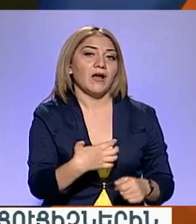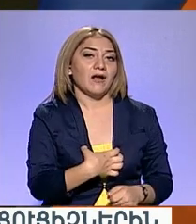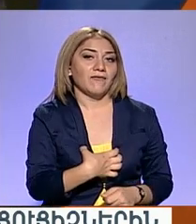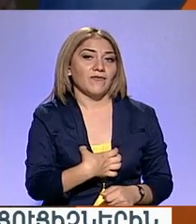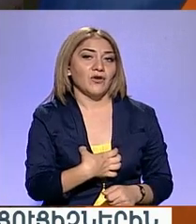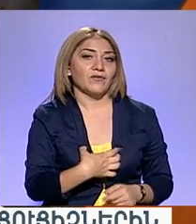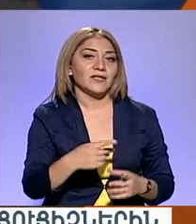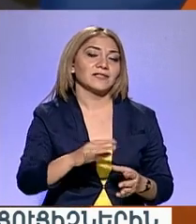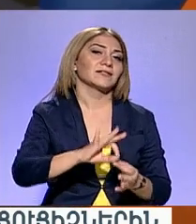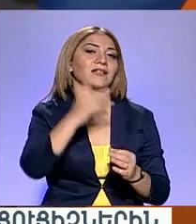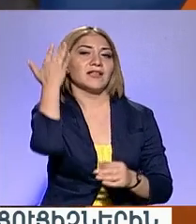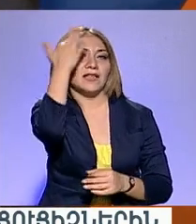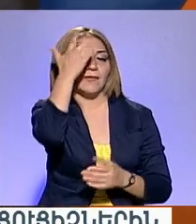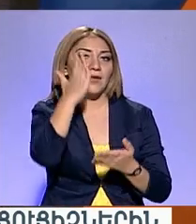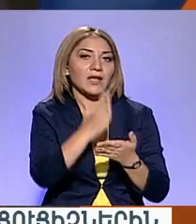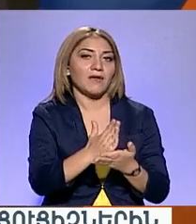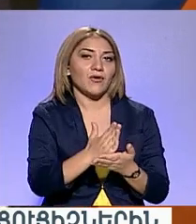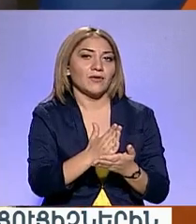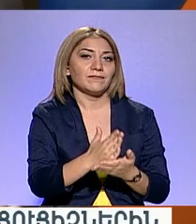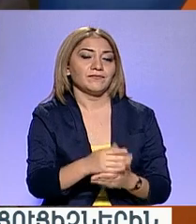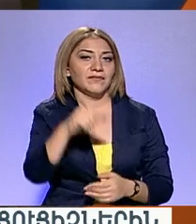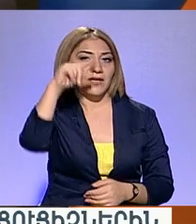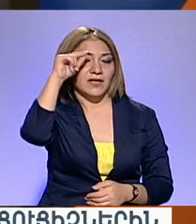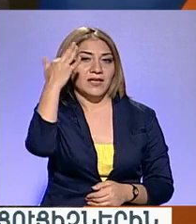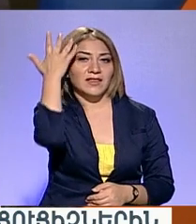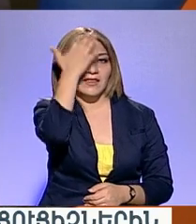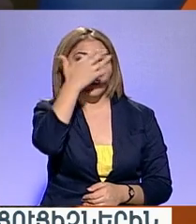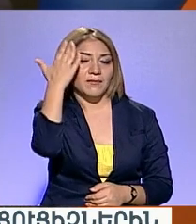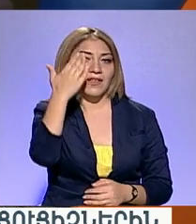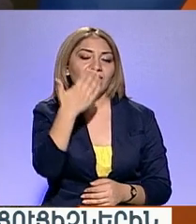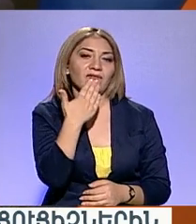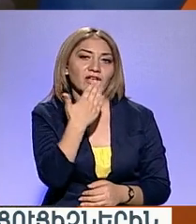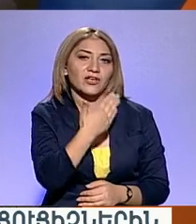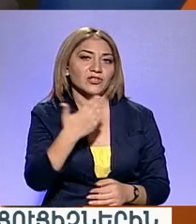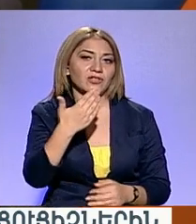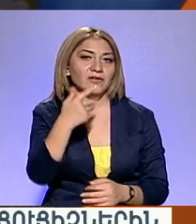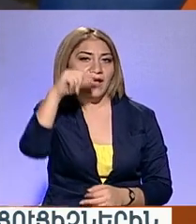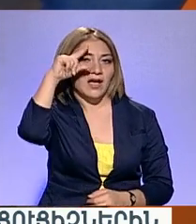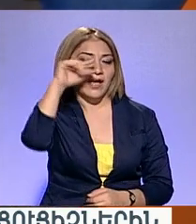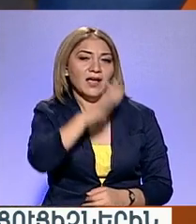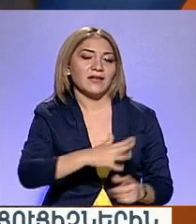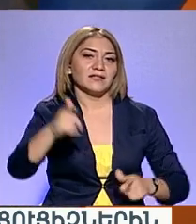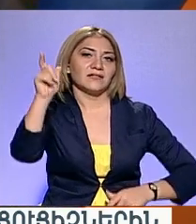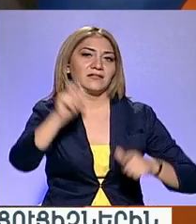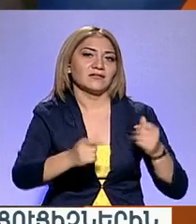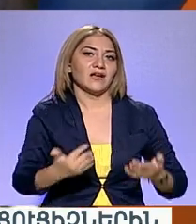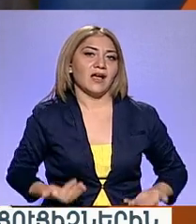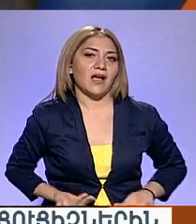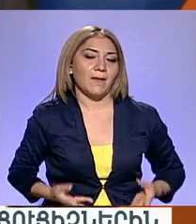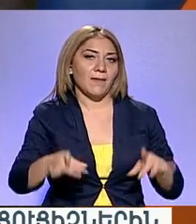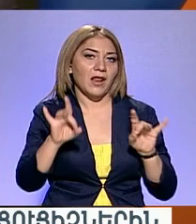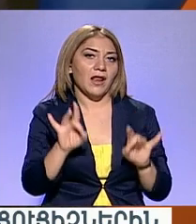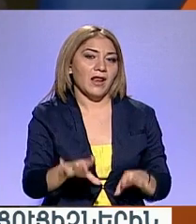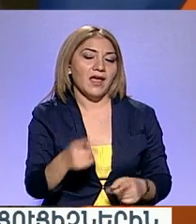որ ձևակերպվի նպատակը, որ ամեն հայի նպատակը ի վերջո Հայաստանի վերադարձն է, եւ